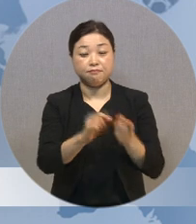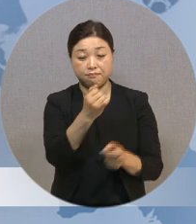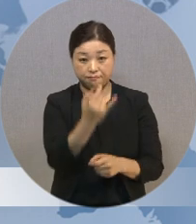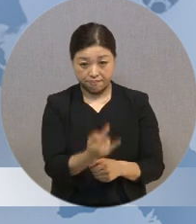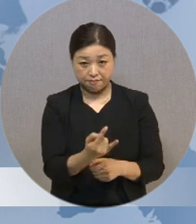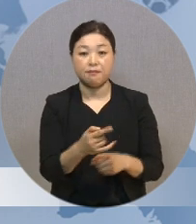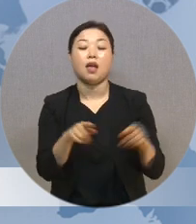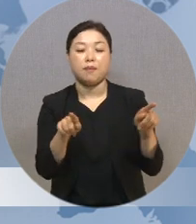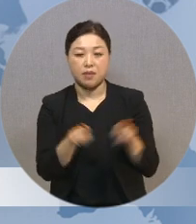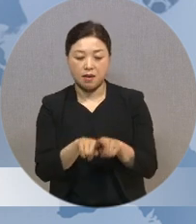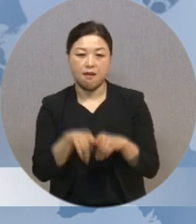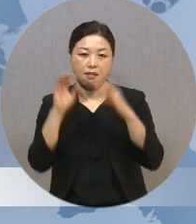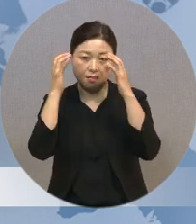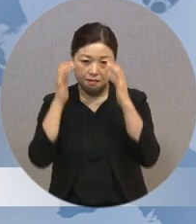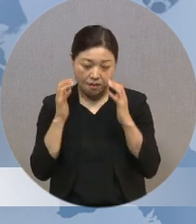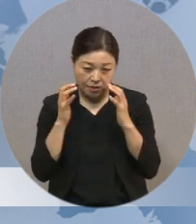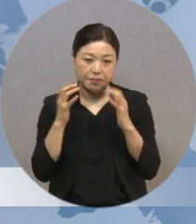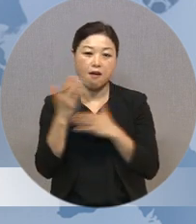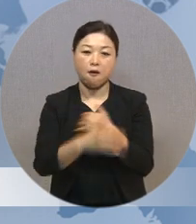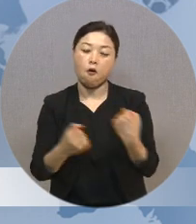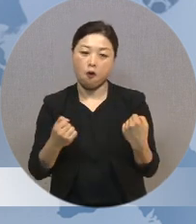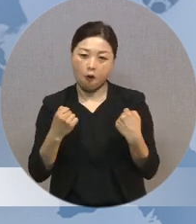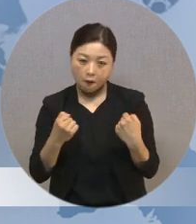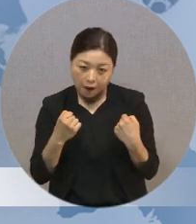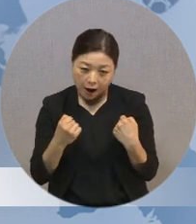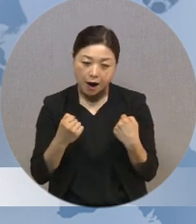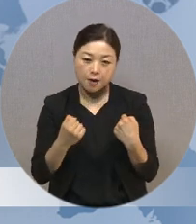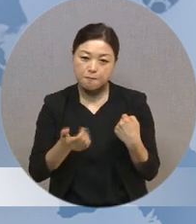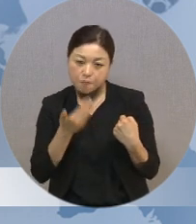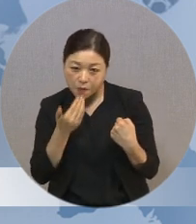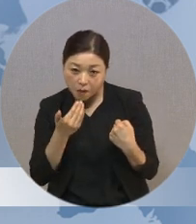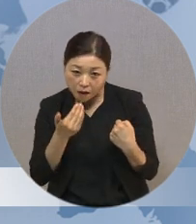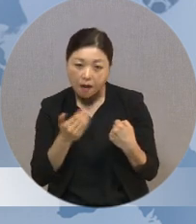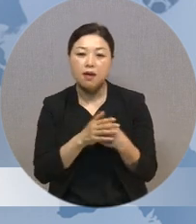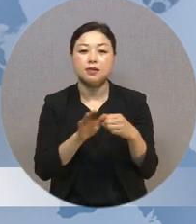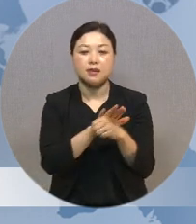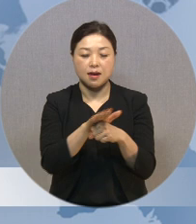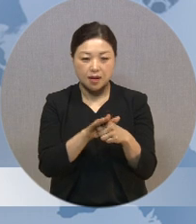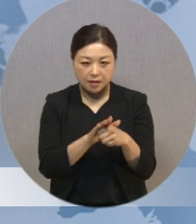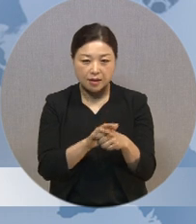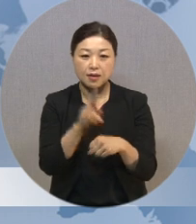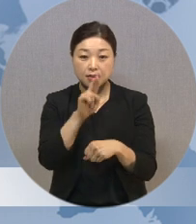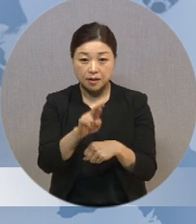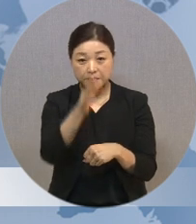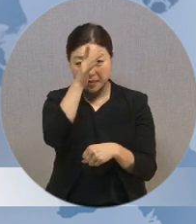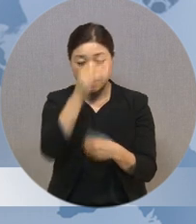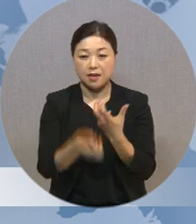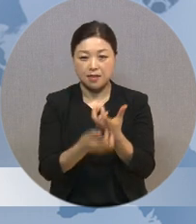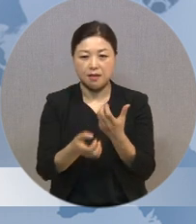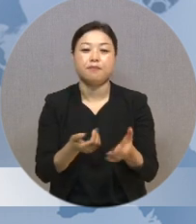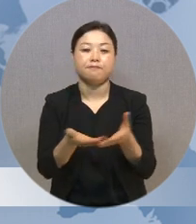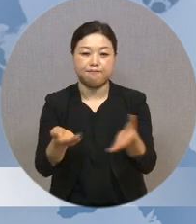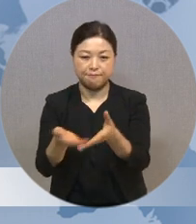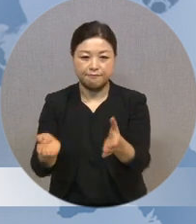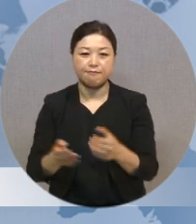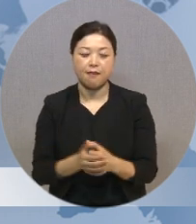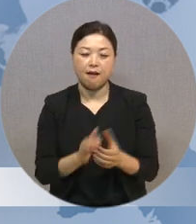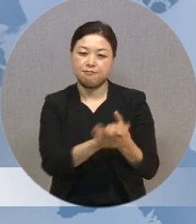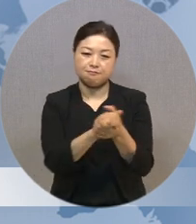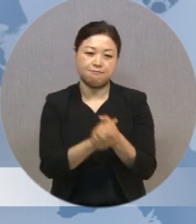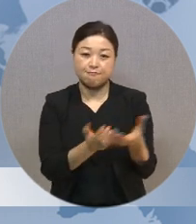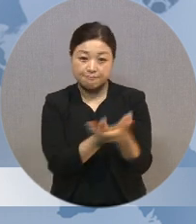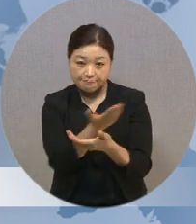국제자원봉사연합회와 함께 무더운 여름철 건강을 지켜줄 사랑의 삼계탕 나눔 시간이 진행됐습니다. 훈훈한 정이 오고